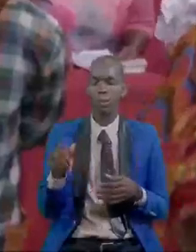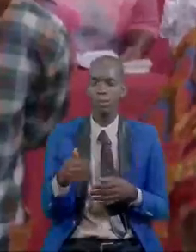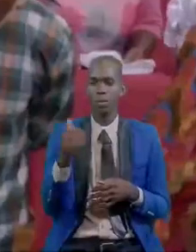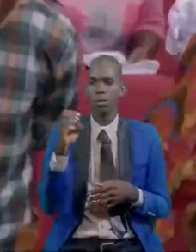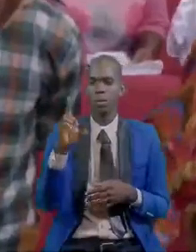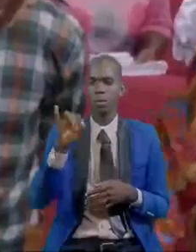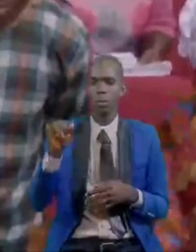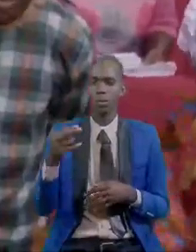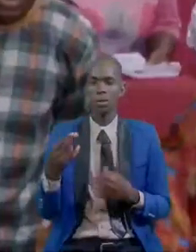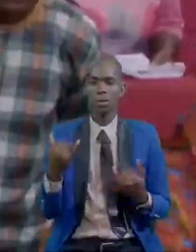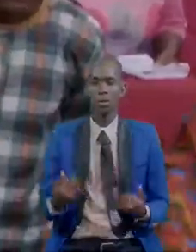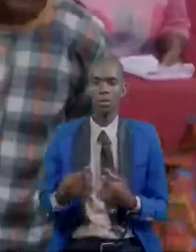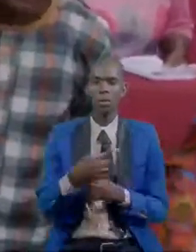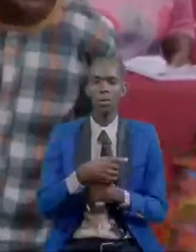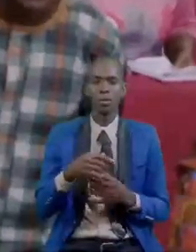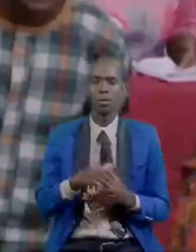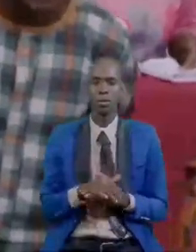Il suscite des Élie aujourd'hui,